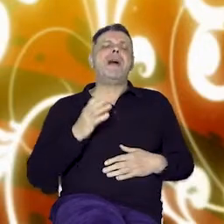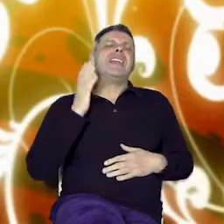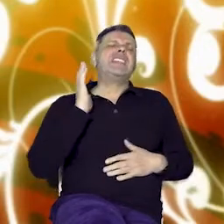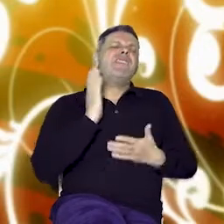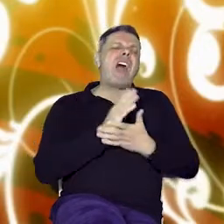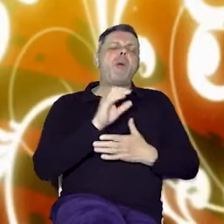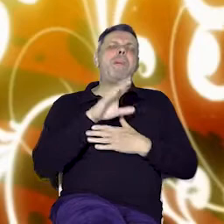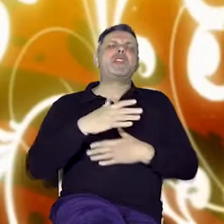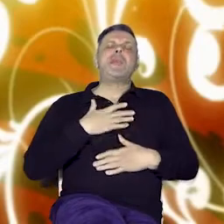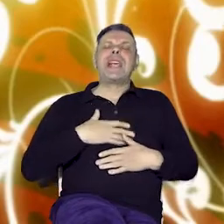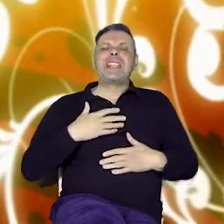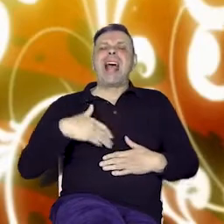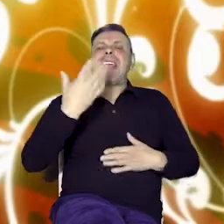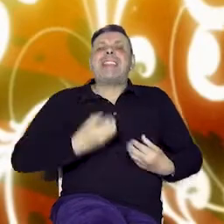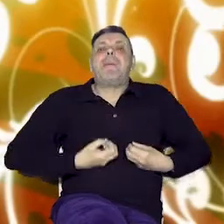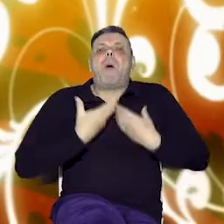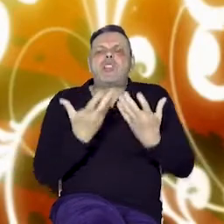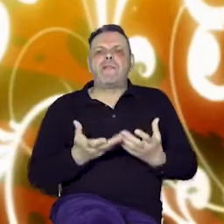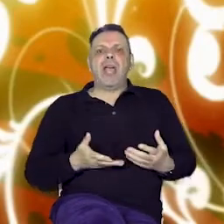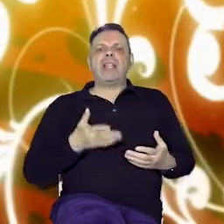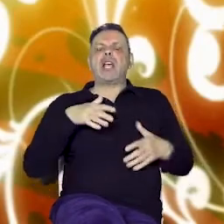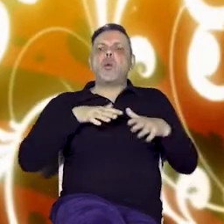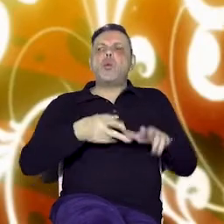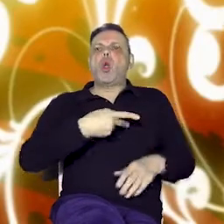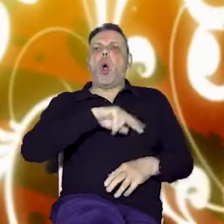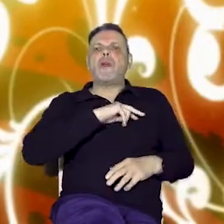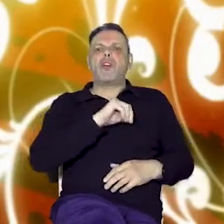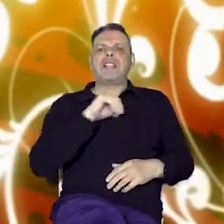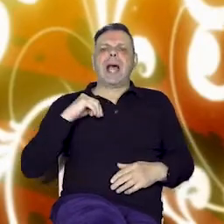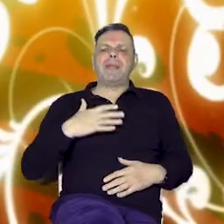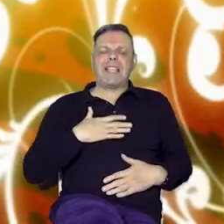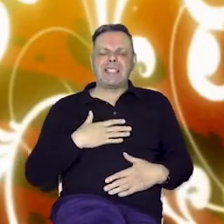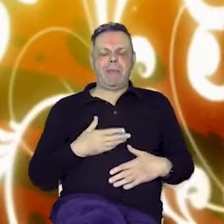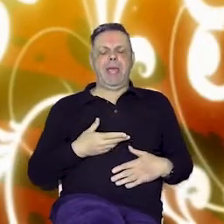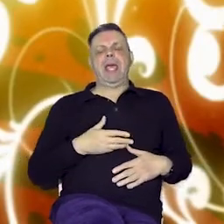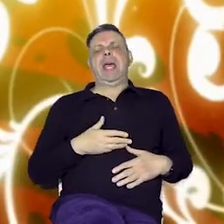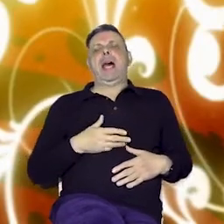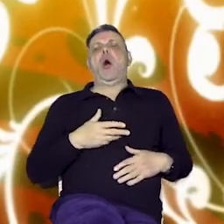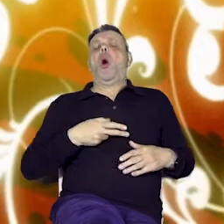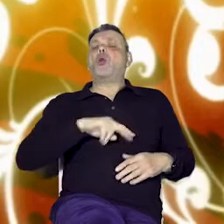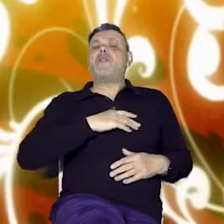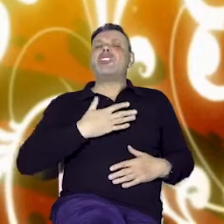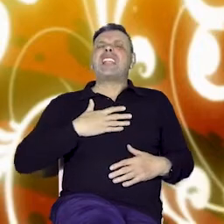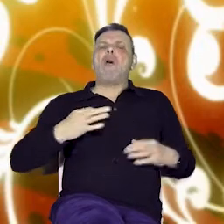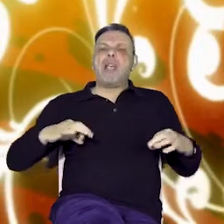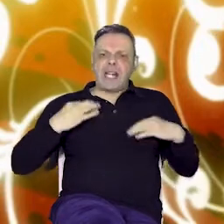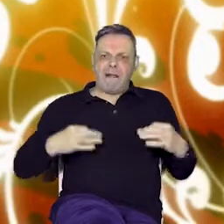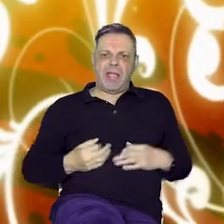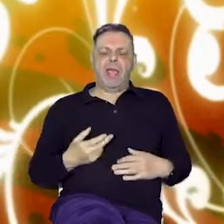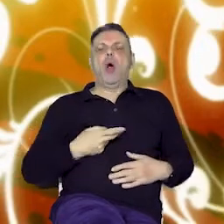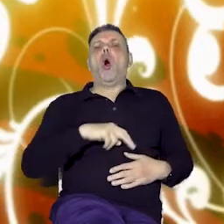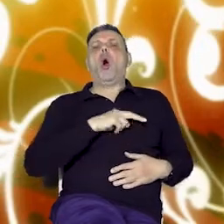htjela motivirati ljude da su oni odgovorni za sebe, da su oni odgovorni za zdravlje, da su oni odgovorni